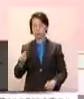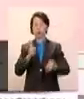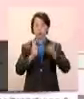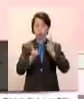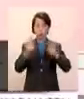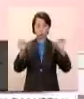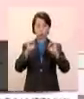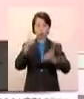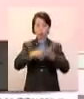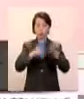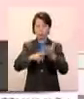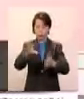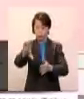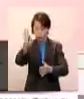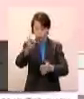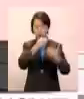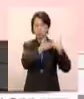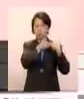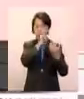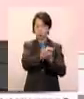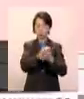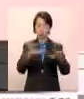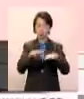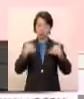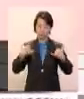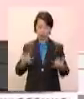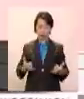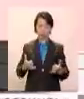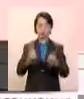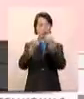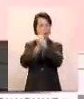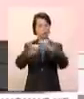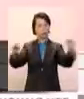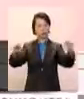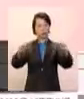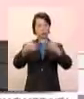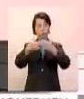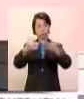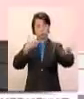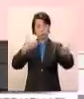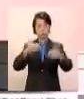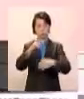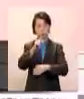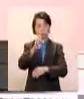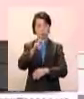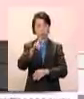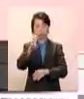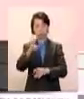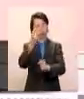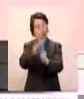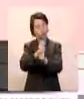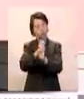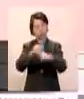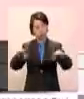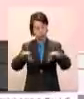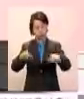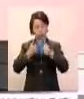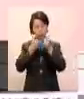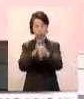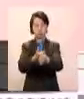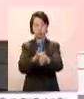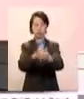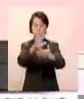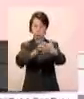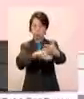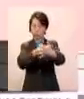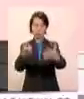walaupun tiada sebarang pelantikan untuk jawatan itu dibuat ketika ini, persiapan pramusim pasukan TRW tetap berjalan mengikut